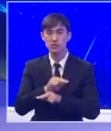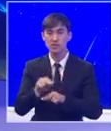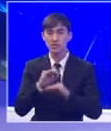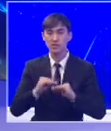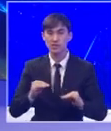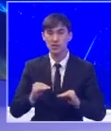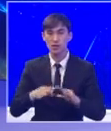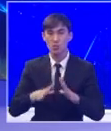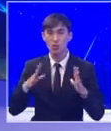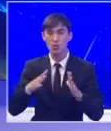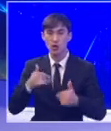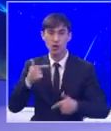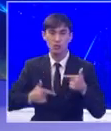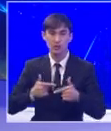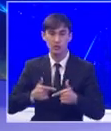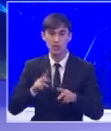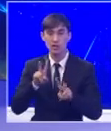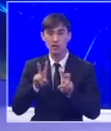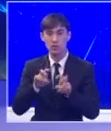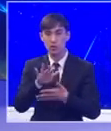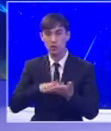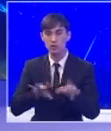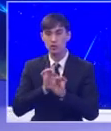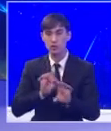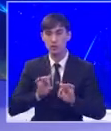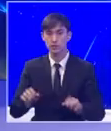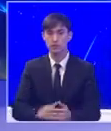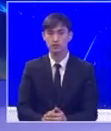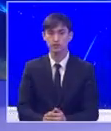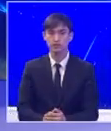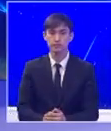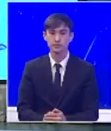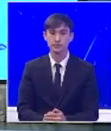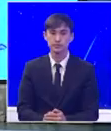детей в более острой конкуренции. Тему продолжит Лилиана Штогрина.